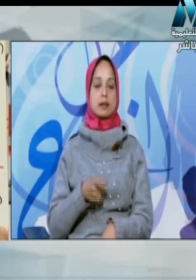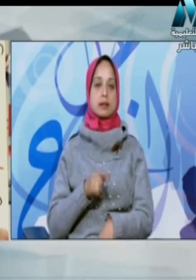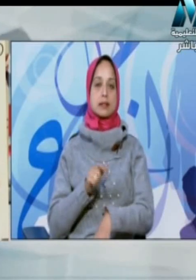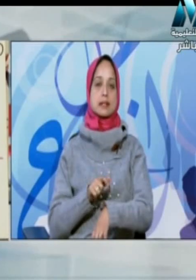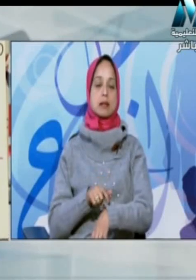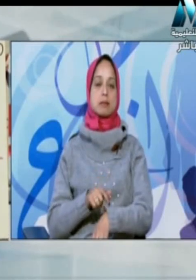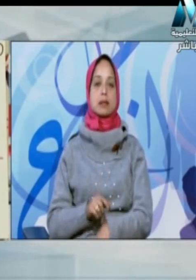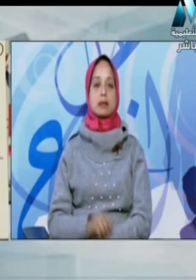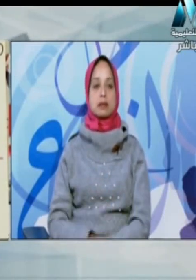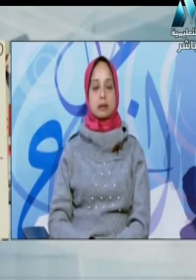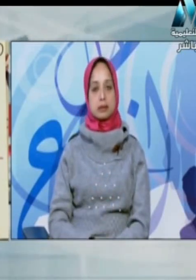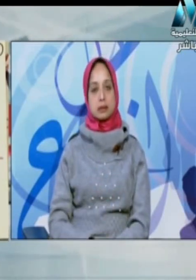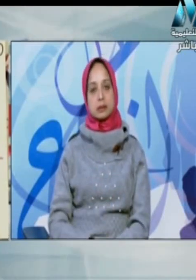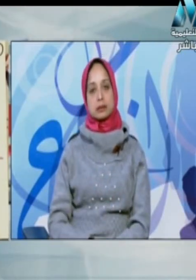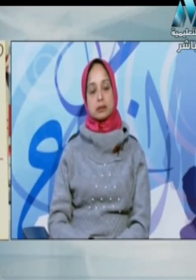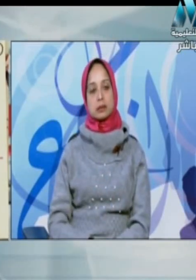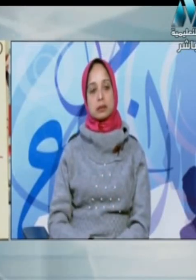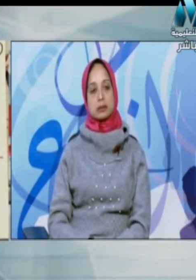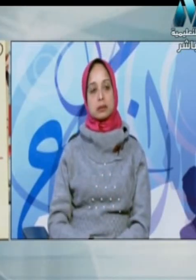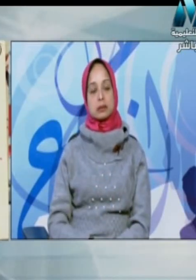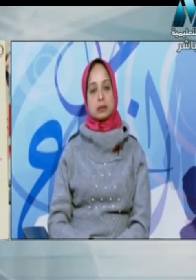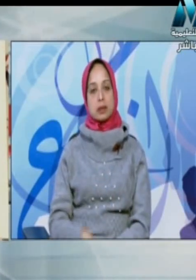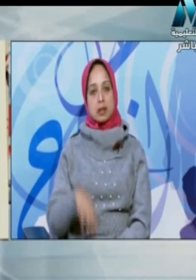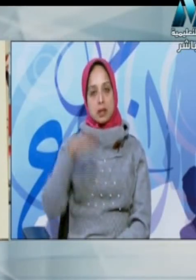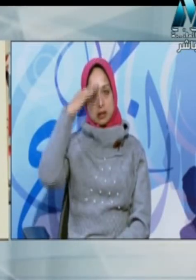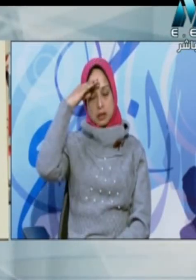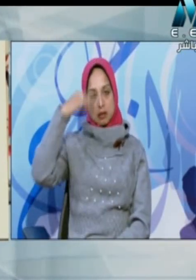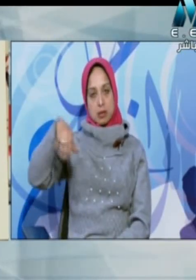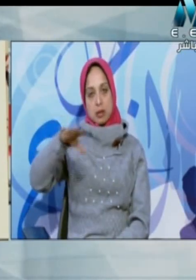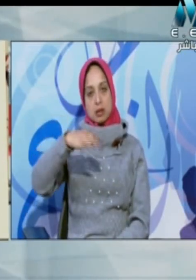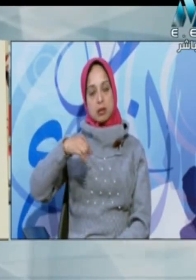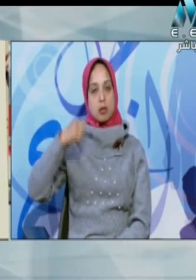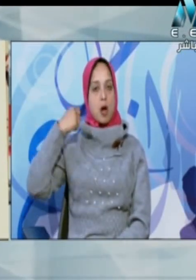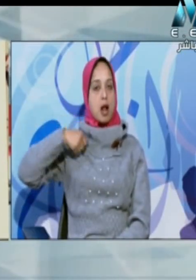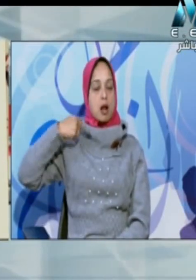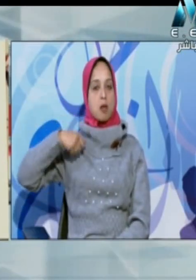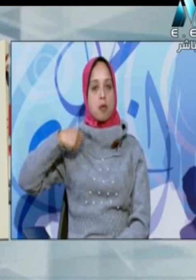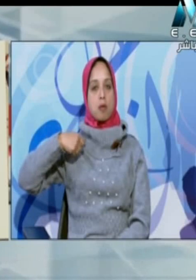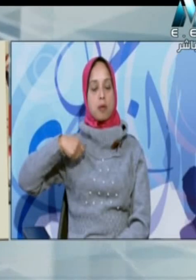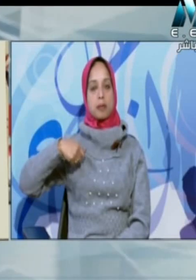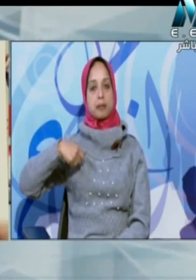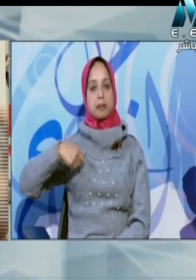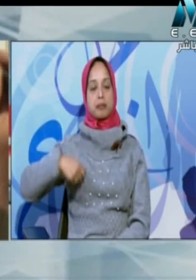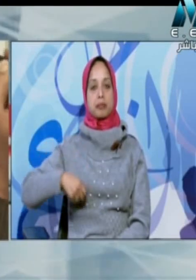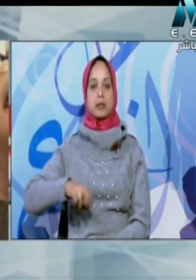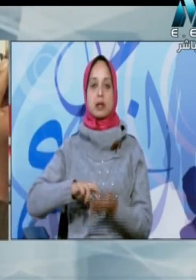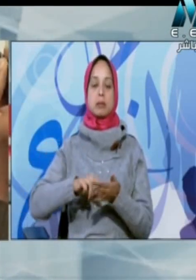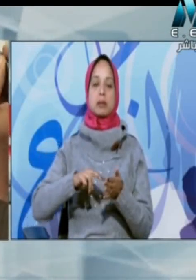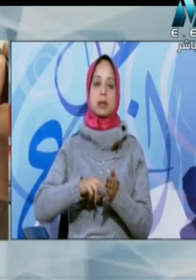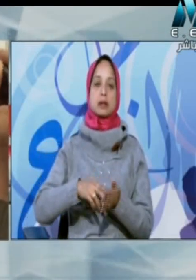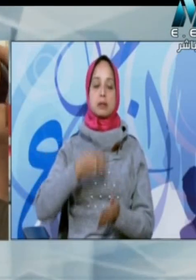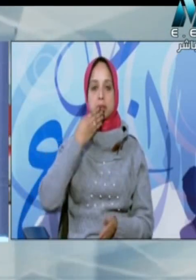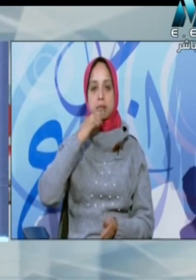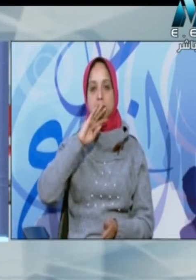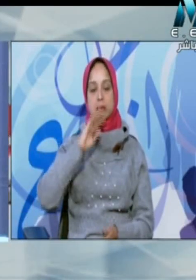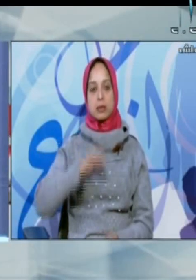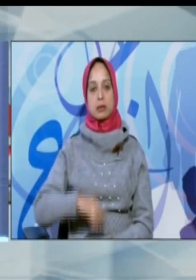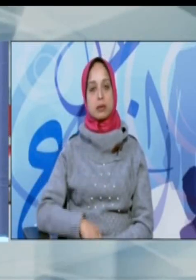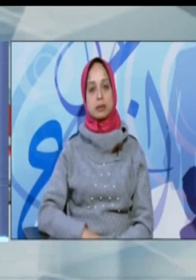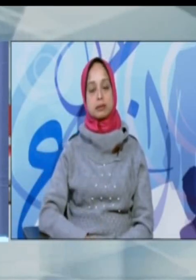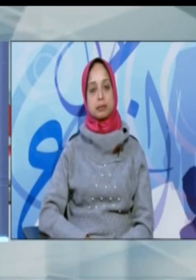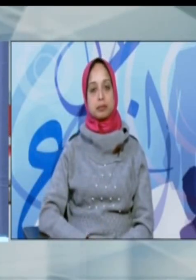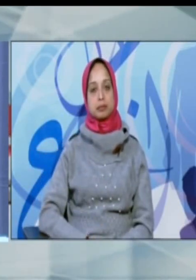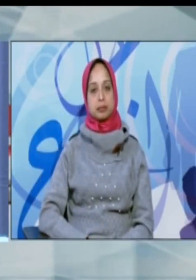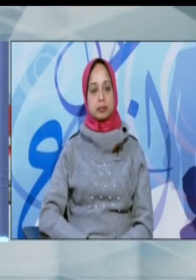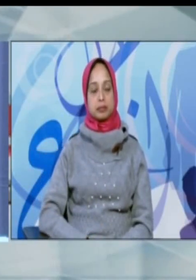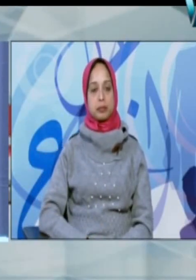فيه. ماشي. طيب سلام عليكم يا اميره. عليكم السلام، ازي حضرتك يا مستر؟ ازيك يا اميره، عامله ايه؟